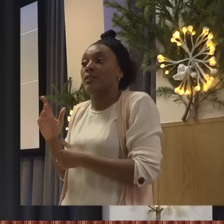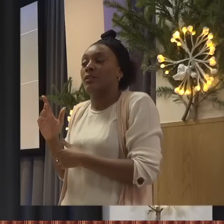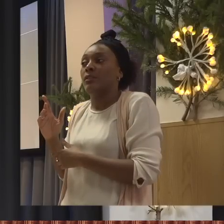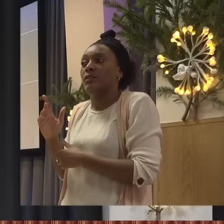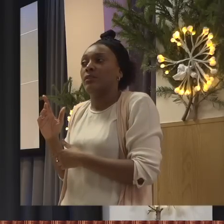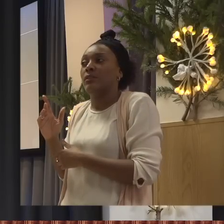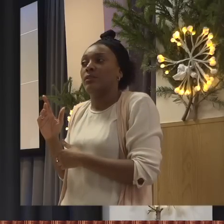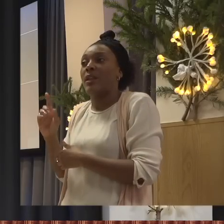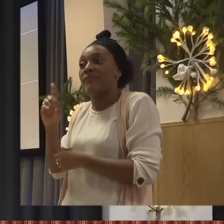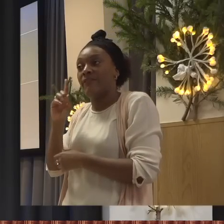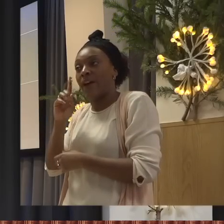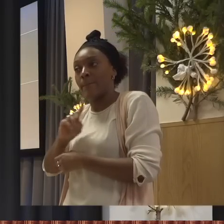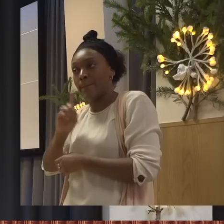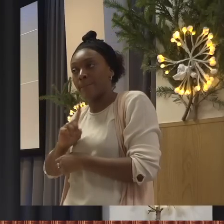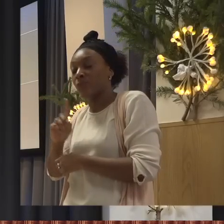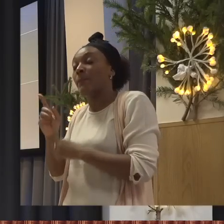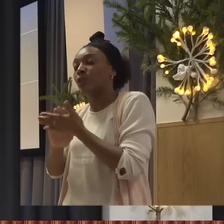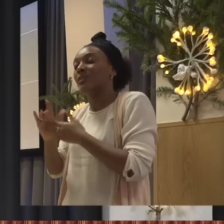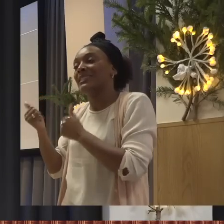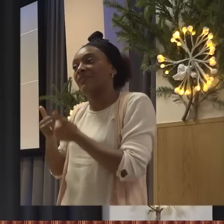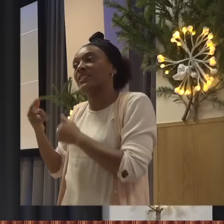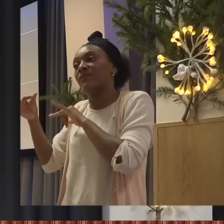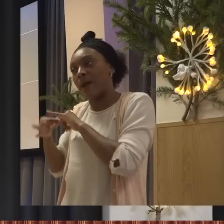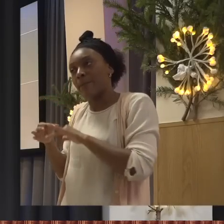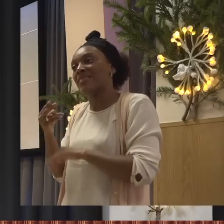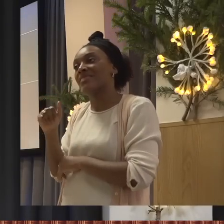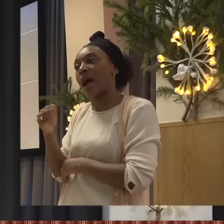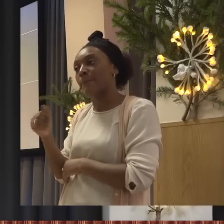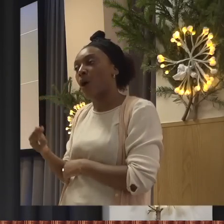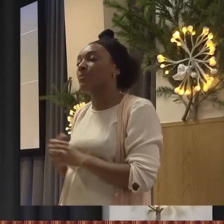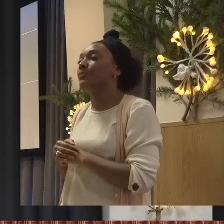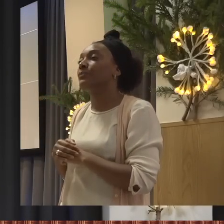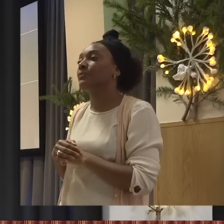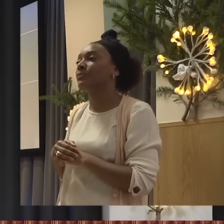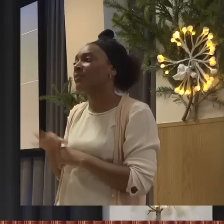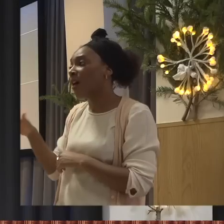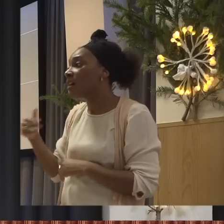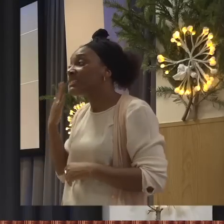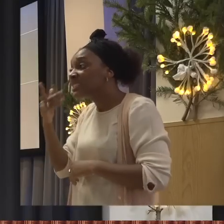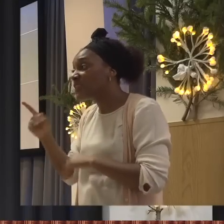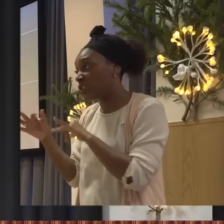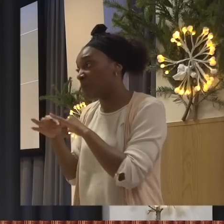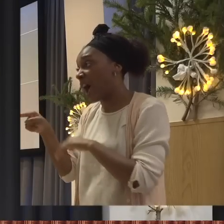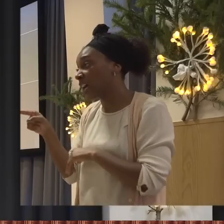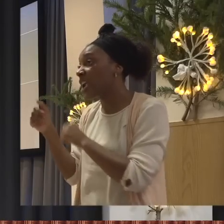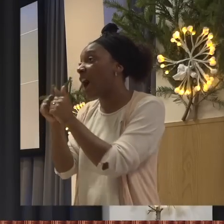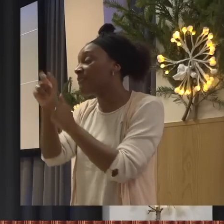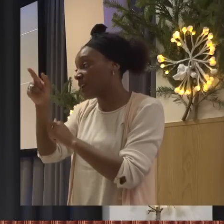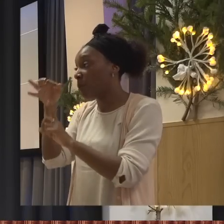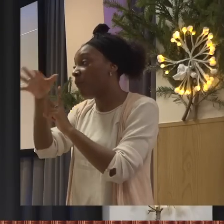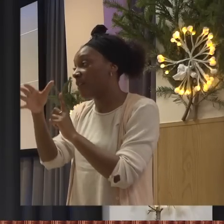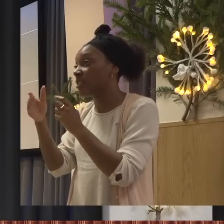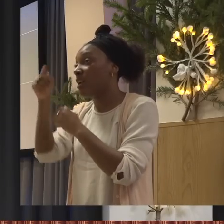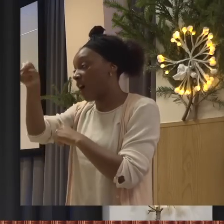elle dit à sa maîtresse, « Oh, si mon Seigneur était auprès du prophète qui est à Samarie, le prophète le guérirait de sa